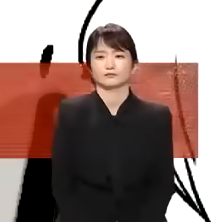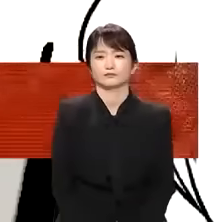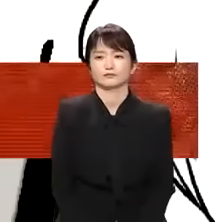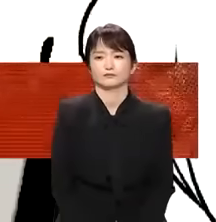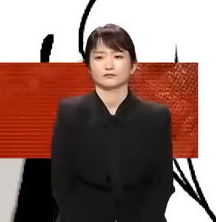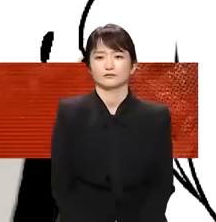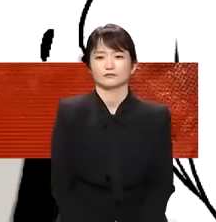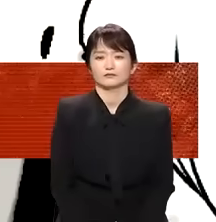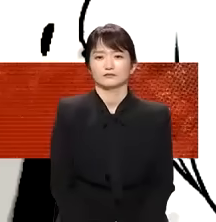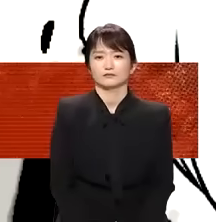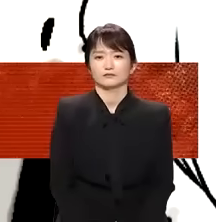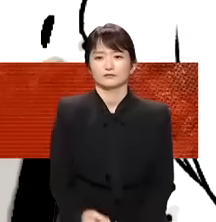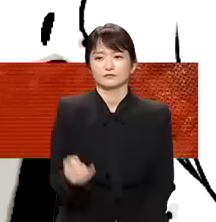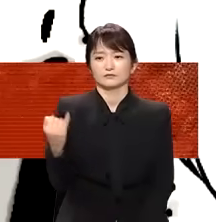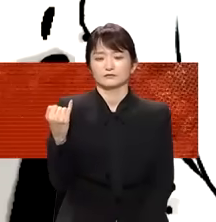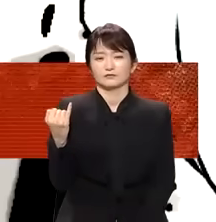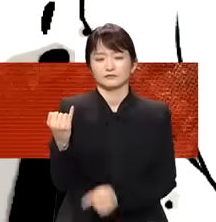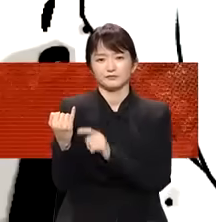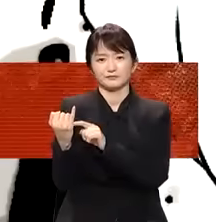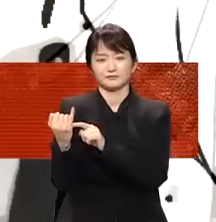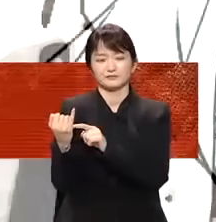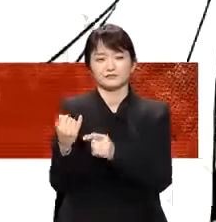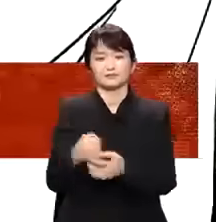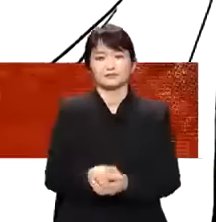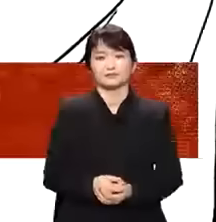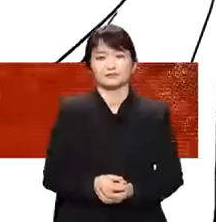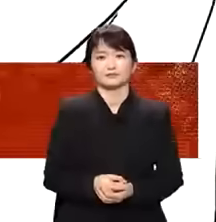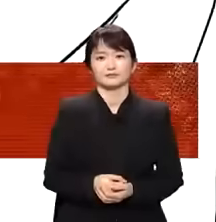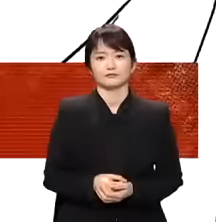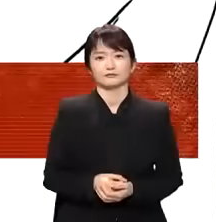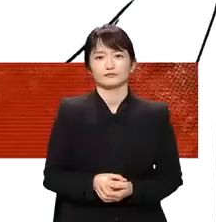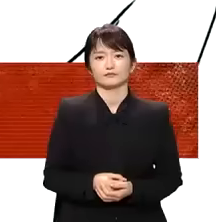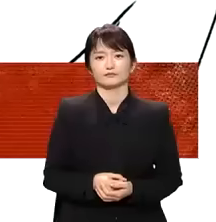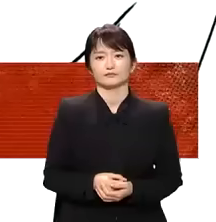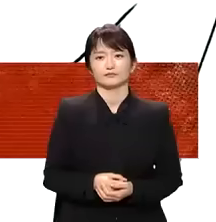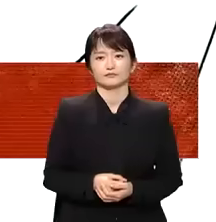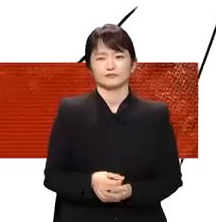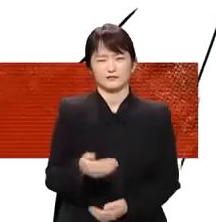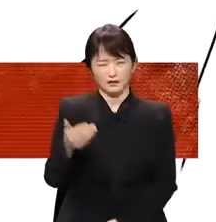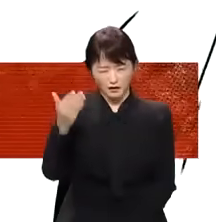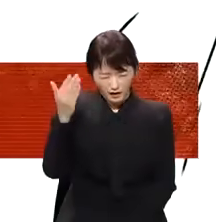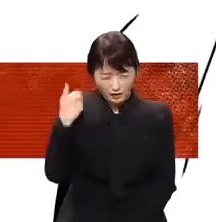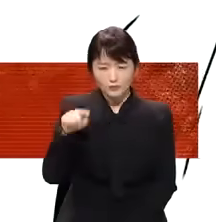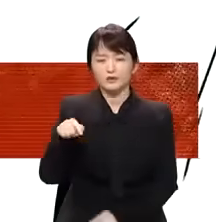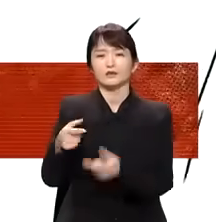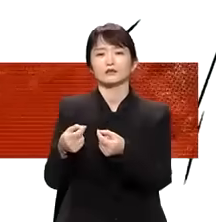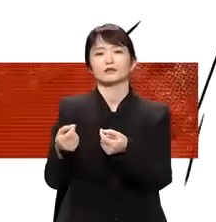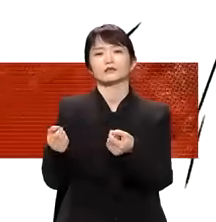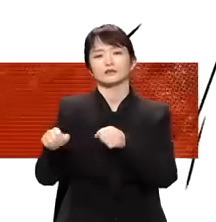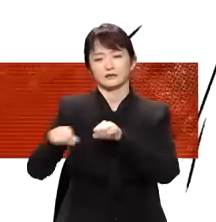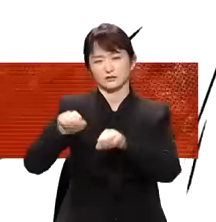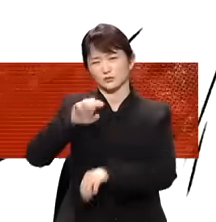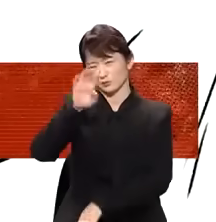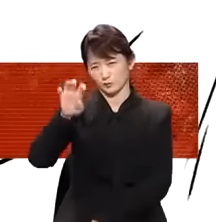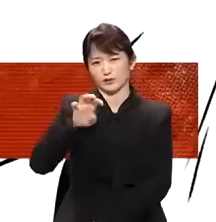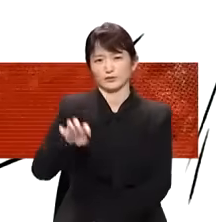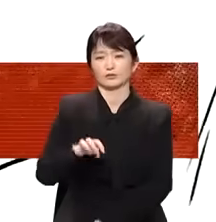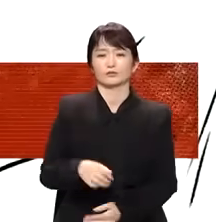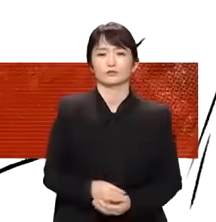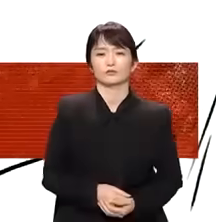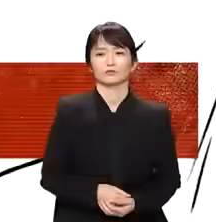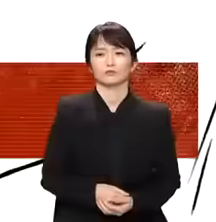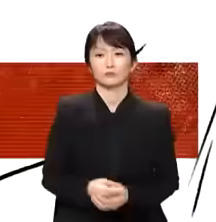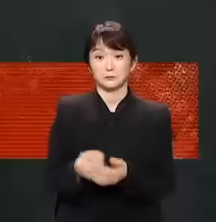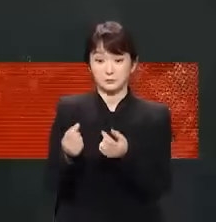풀풀납니다 맞습니다 결국은이 사람 보니까이 과거에도 이런 행동들을 반복했던 거 같습니다 이런